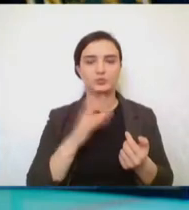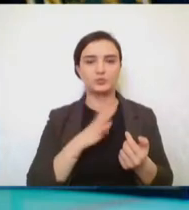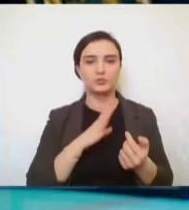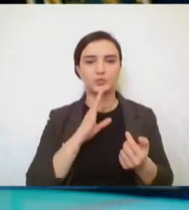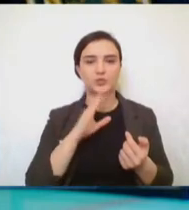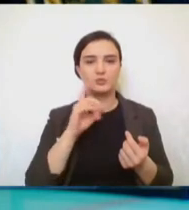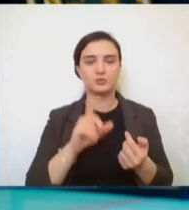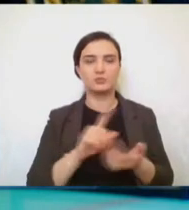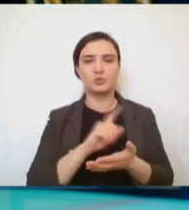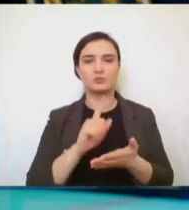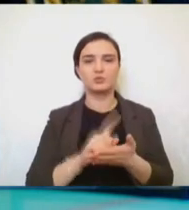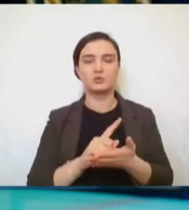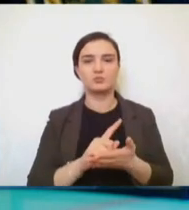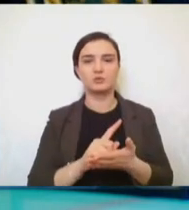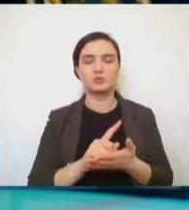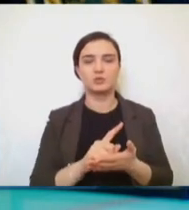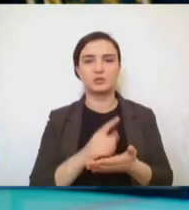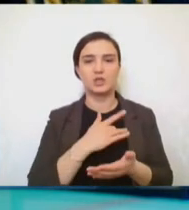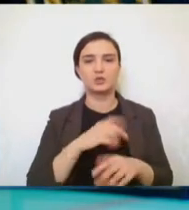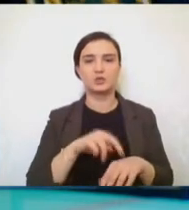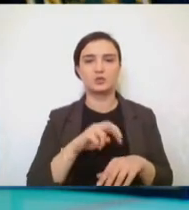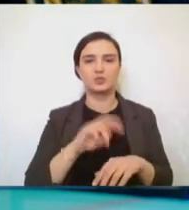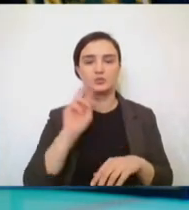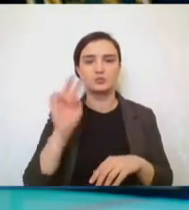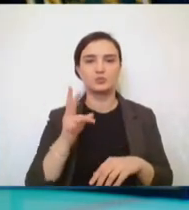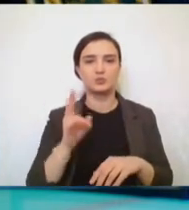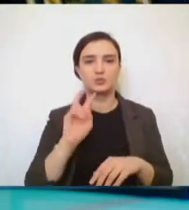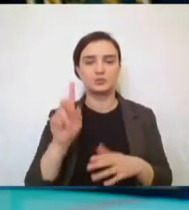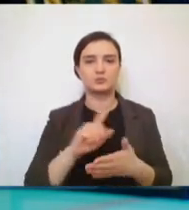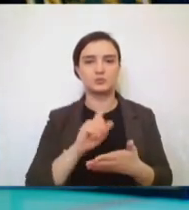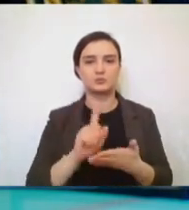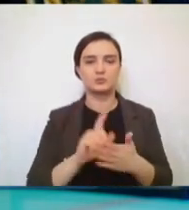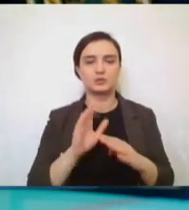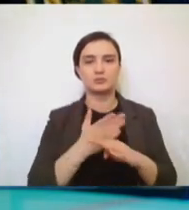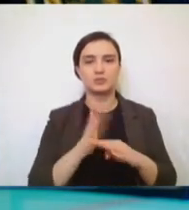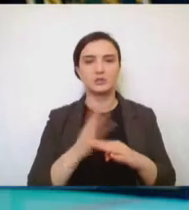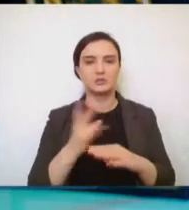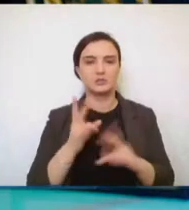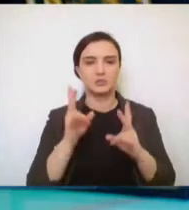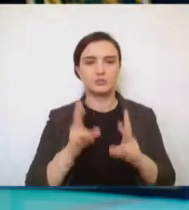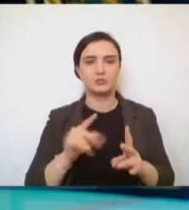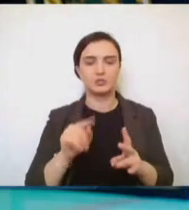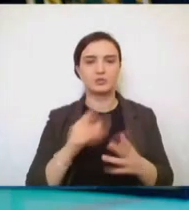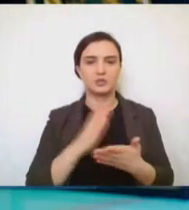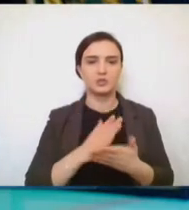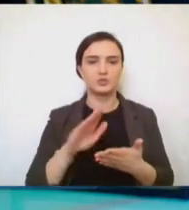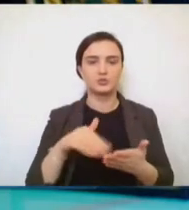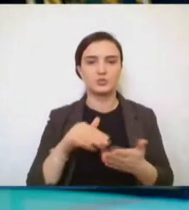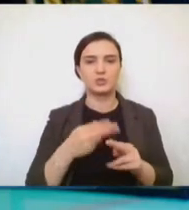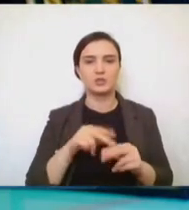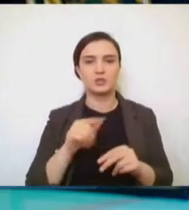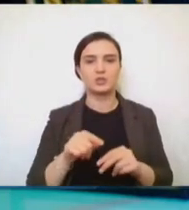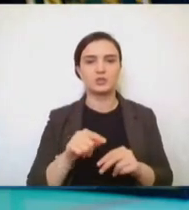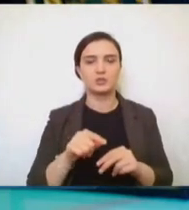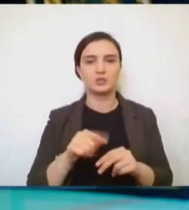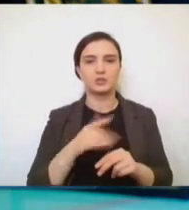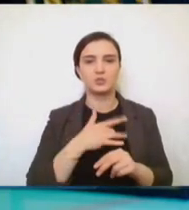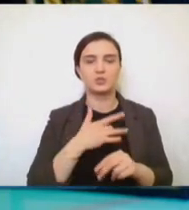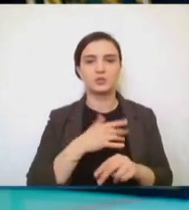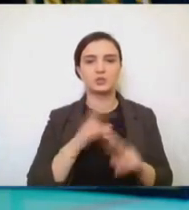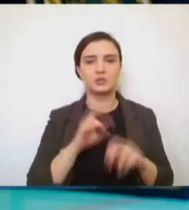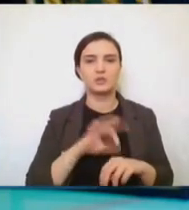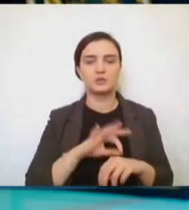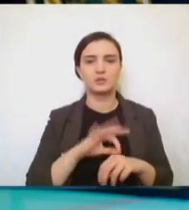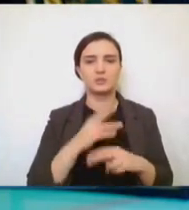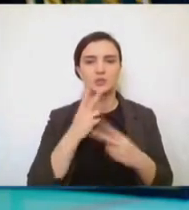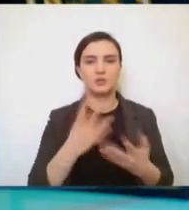აუცილებლად კარდიოლოგთან კონსულტაცია იქნება საჭირო, დიფერენცირება მოხდეს, არის თუ არა ეს გულისი შემირი დაავადების გამოხატულება ან არ